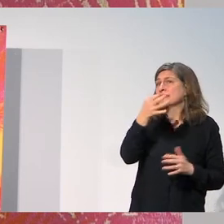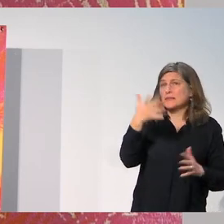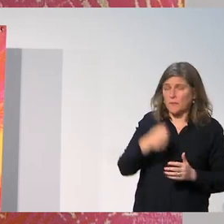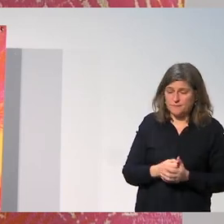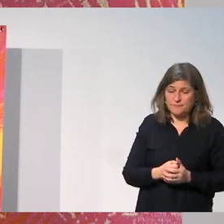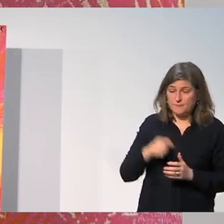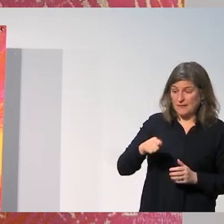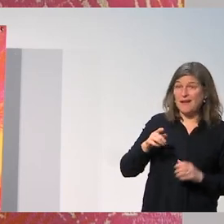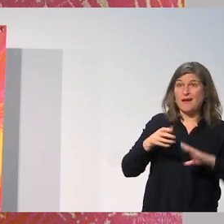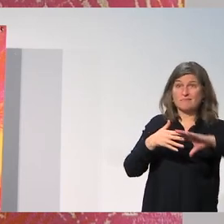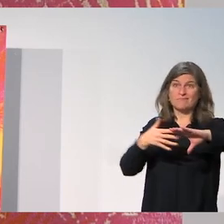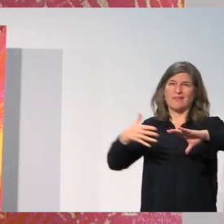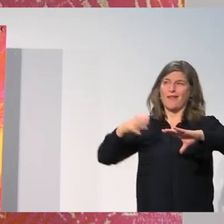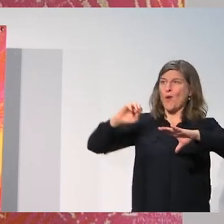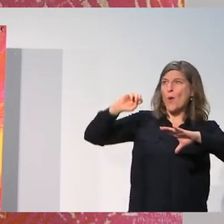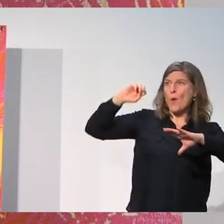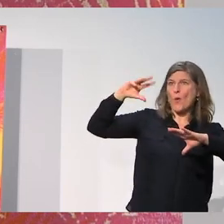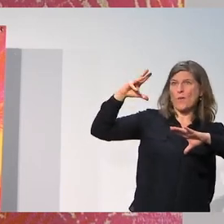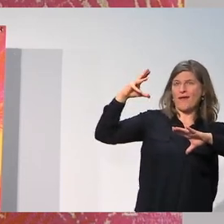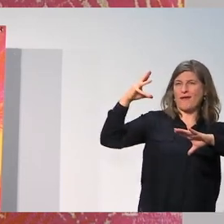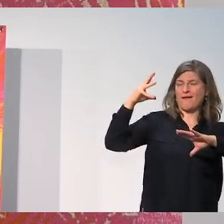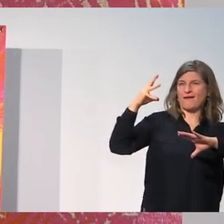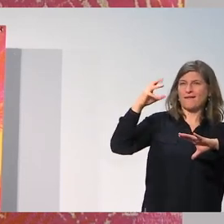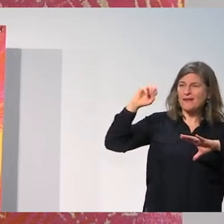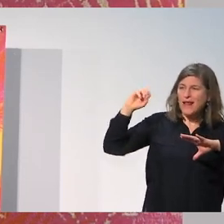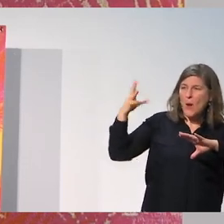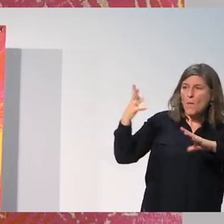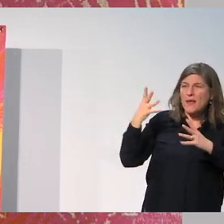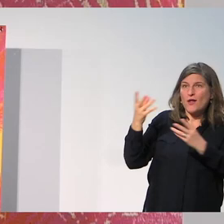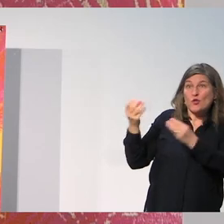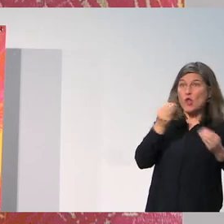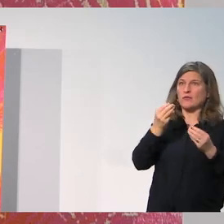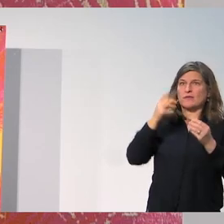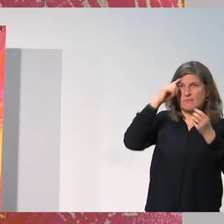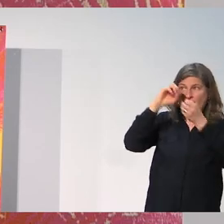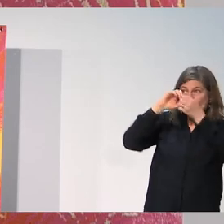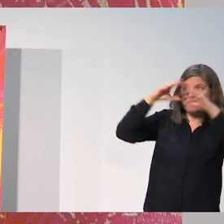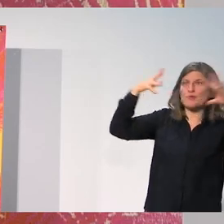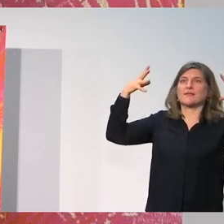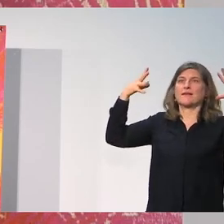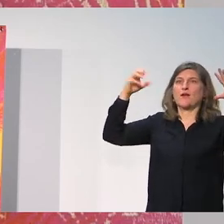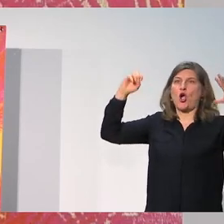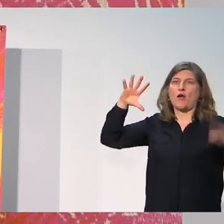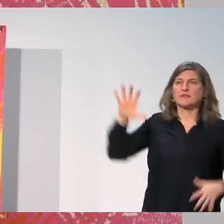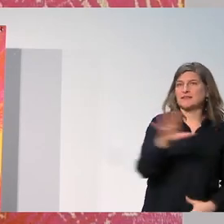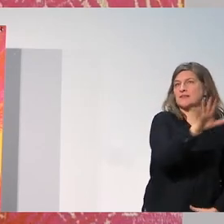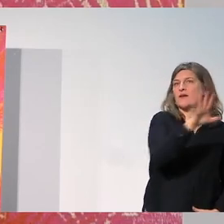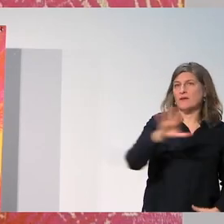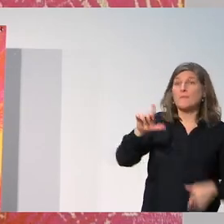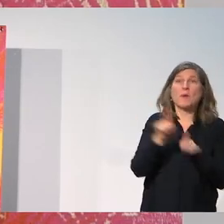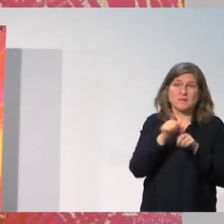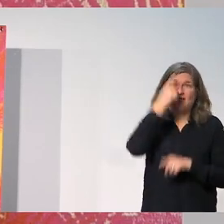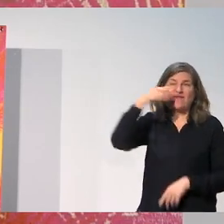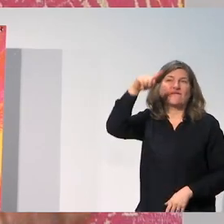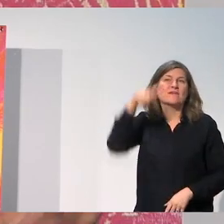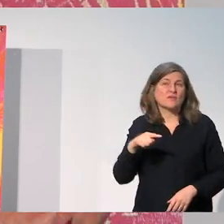Méditerranée est à l'origine de la pensée occidentale et de la philosophie. Alors quelle est en fait sa thèse? C'est